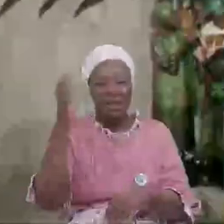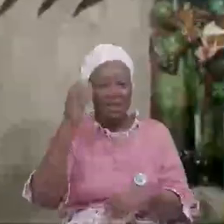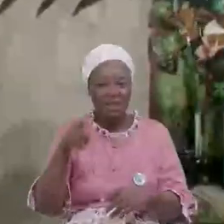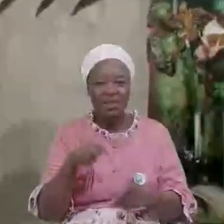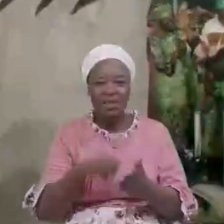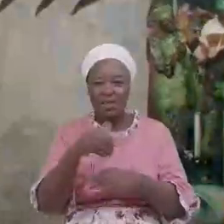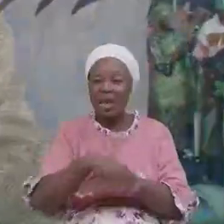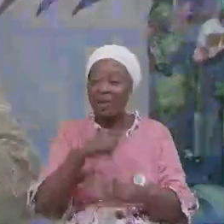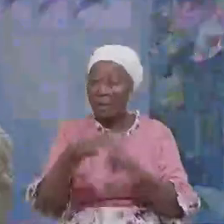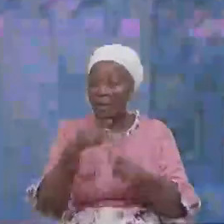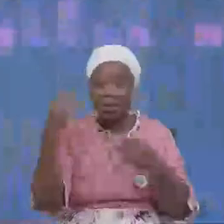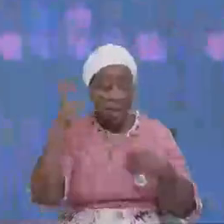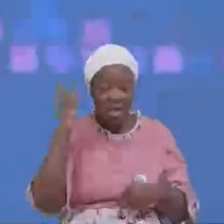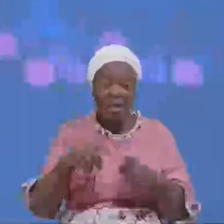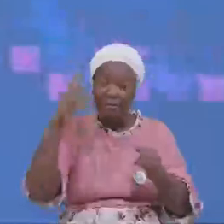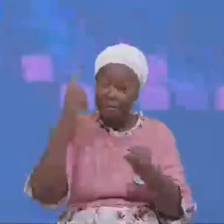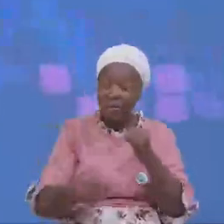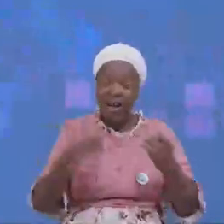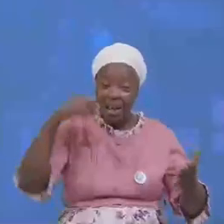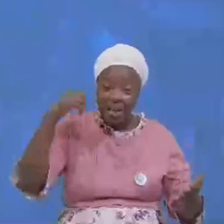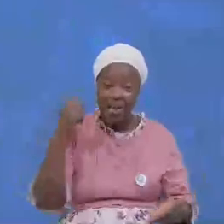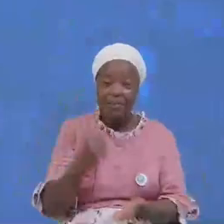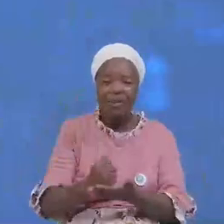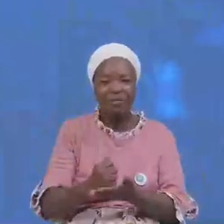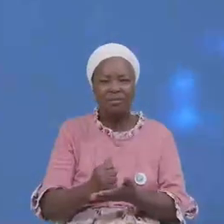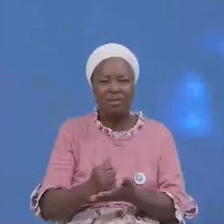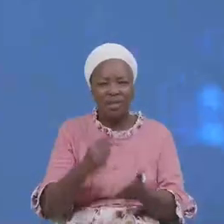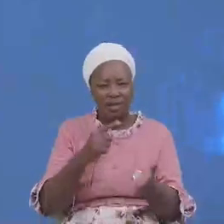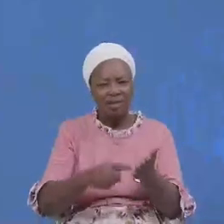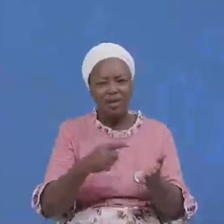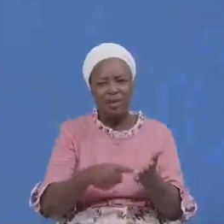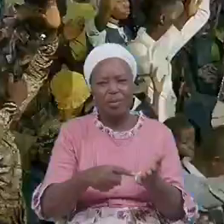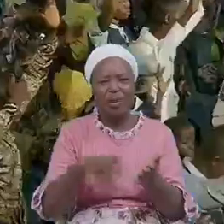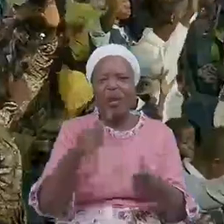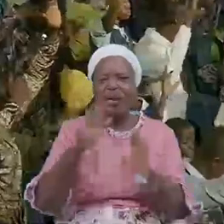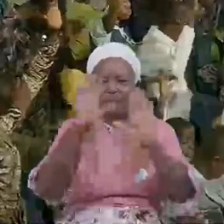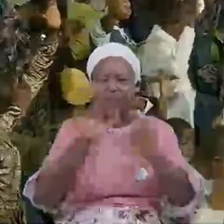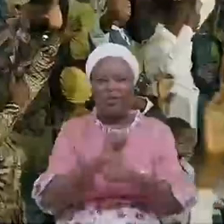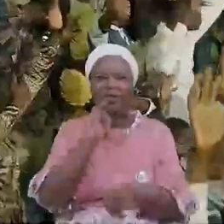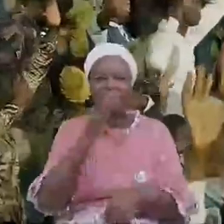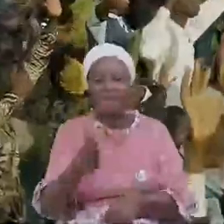tu entendras le dernier amen, examine-toi. Le miracle est là.